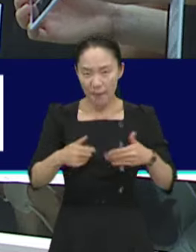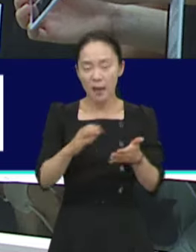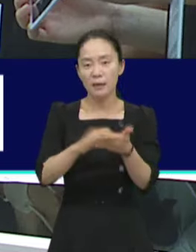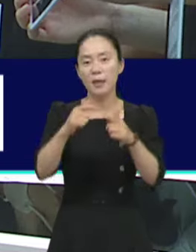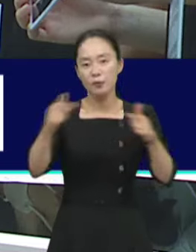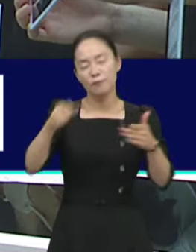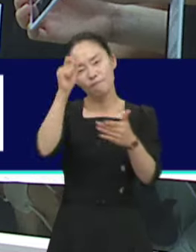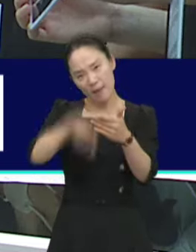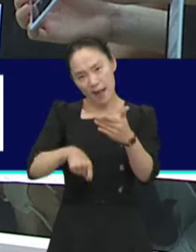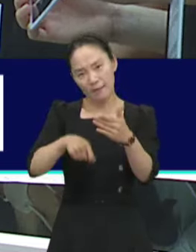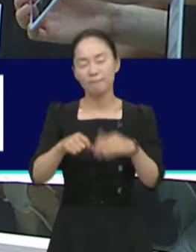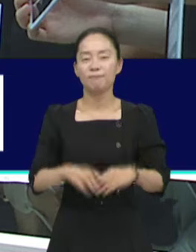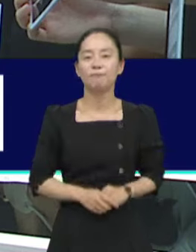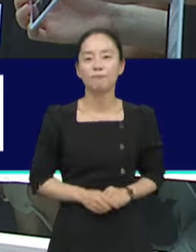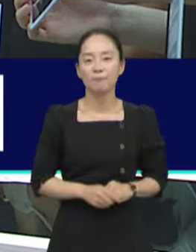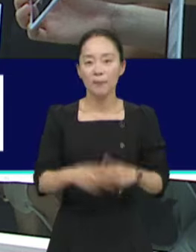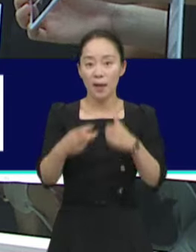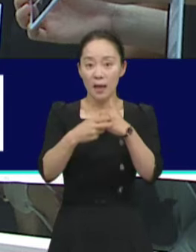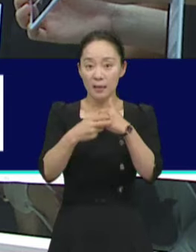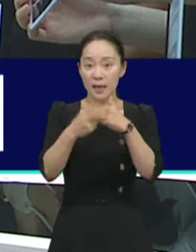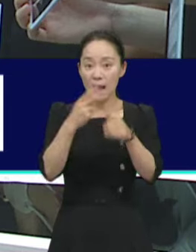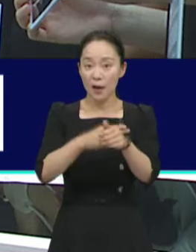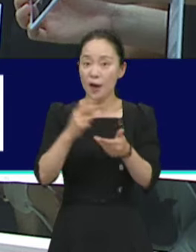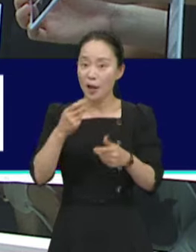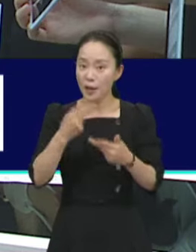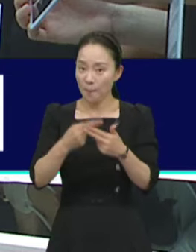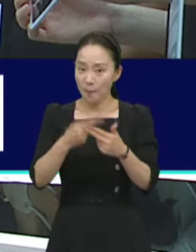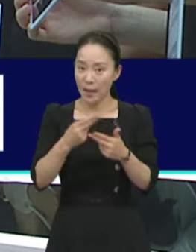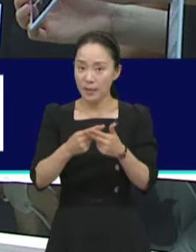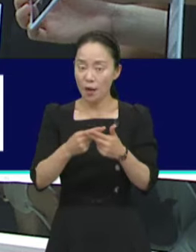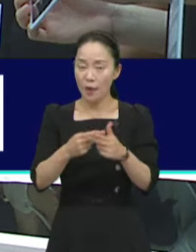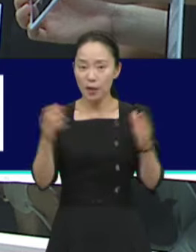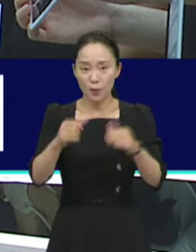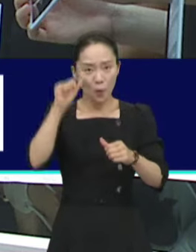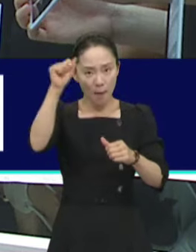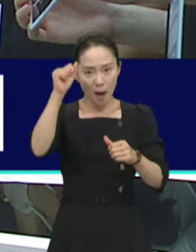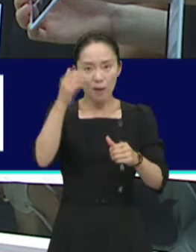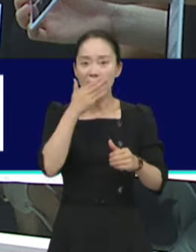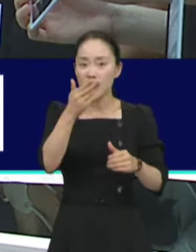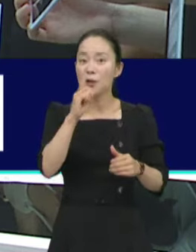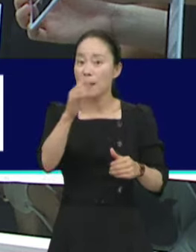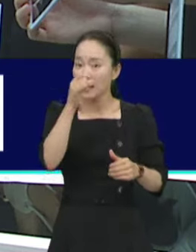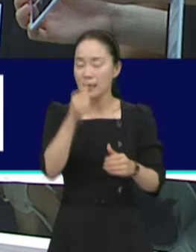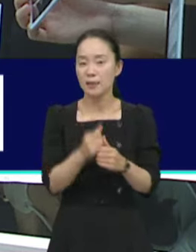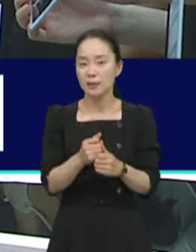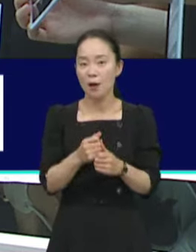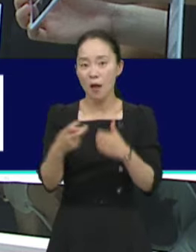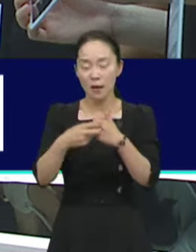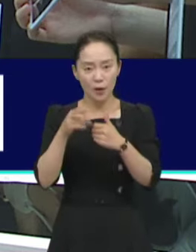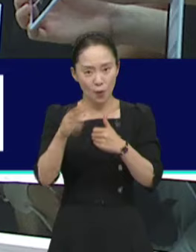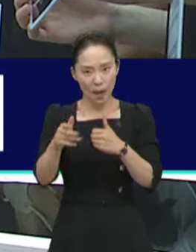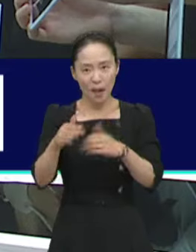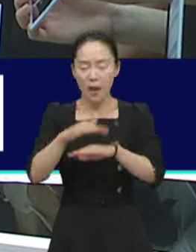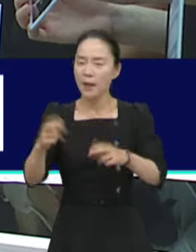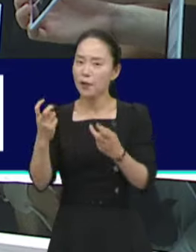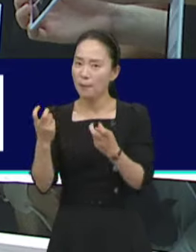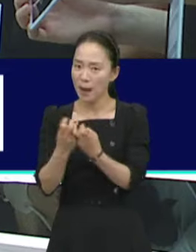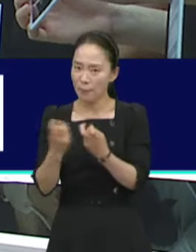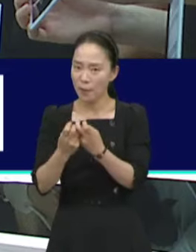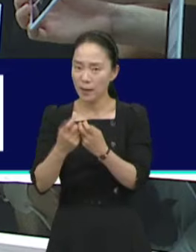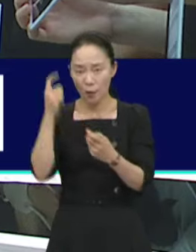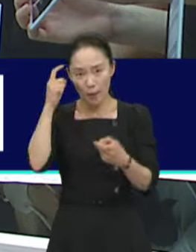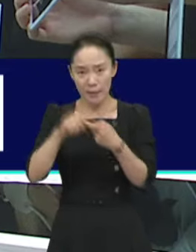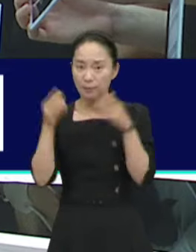증원은 확정된 상태입니다. 의사협회 차원에서 총파업 가능성까지 나오고 있어 의료계 강경 대응 수위에도 관심이